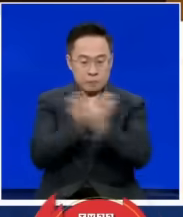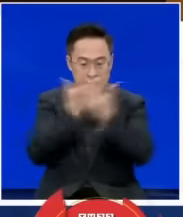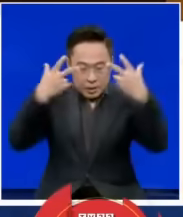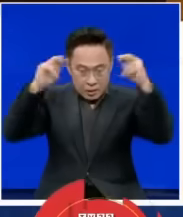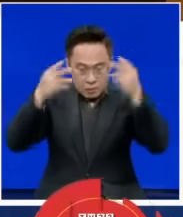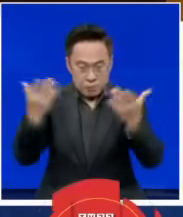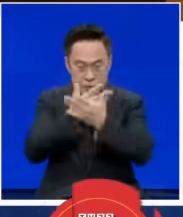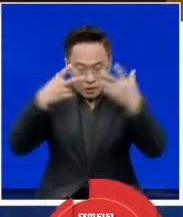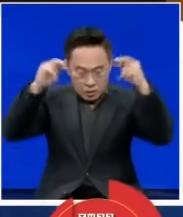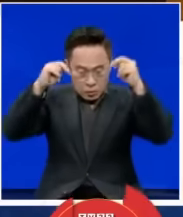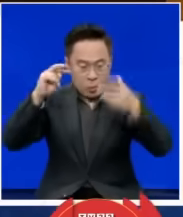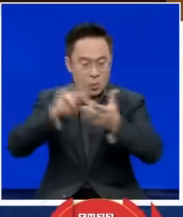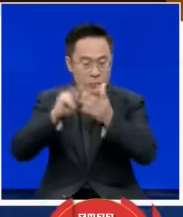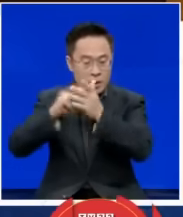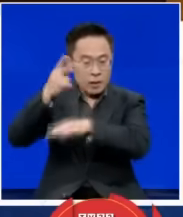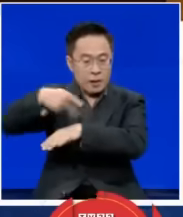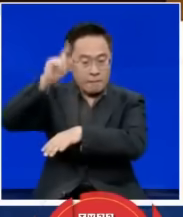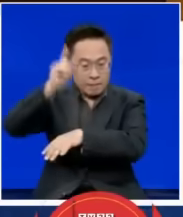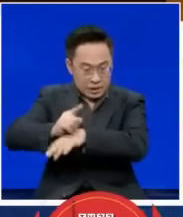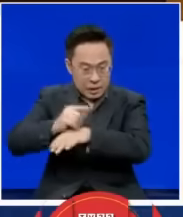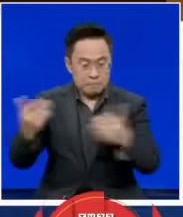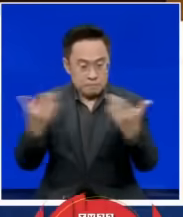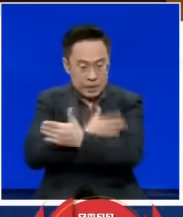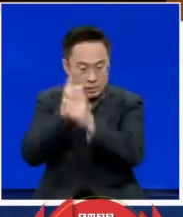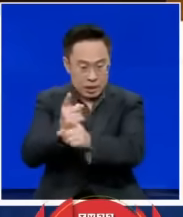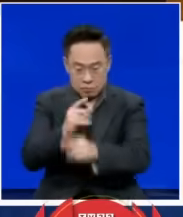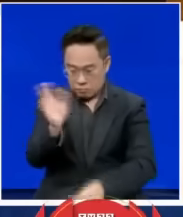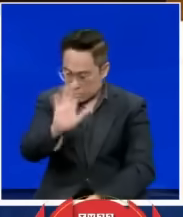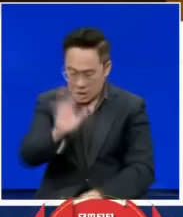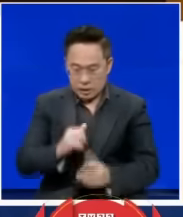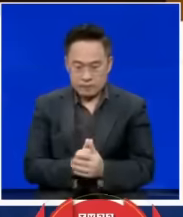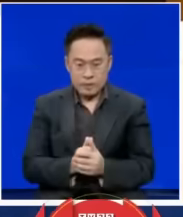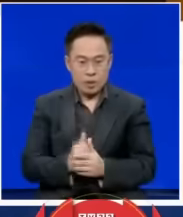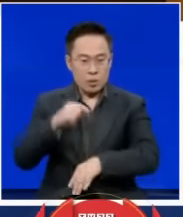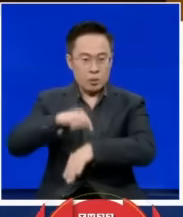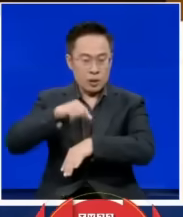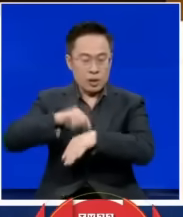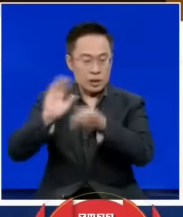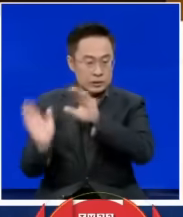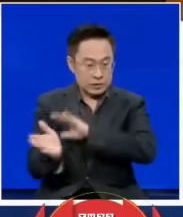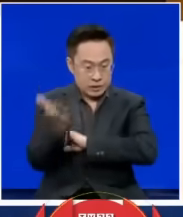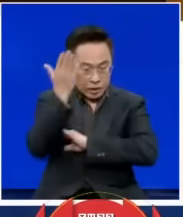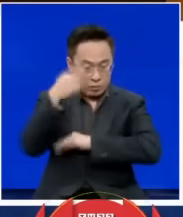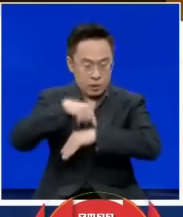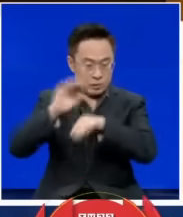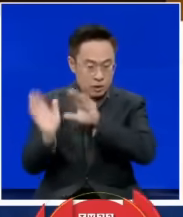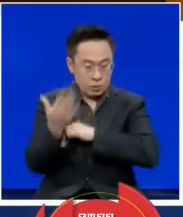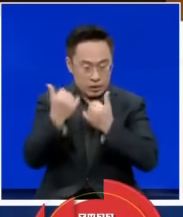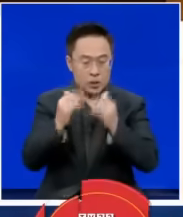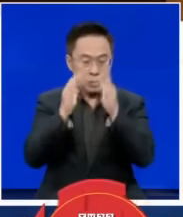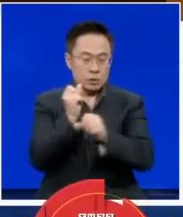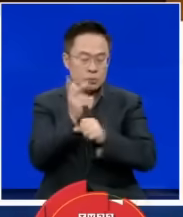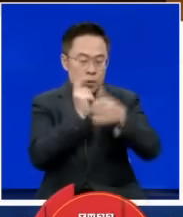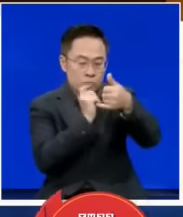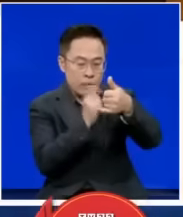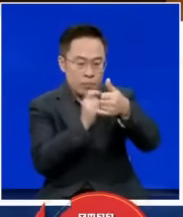นตรีก็ไม่ได้หมายความว่าจะต้องเปลี่ยนประธานสภาเมื่อช่วงเช้าผู้สื่อข่าวก็ไปสัมภาษณ์อาจารย์วันมูฮัมหมัดนอมาท